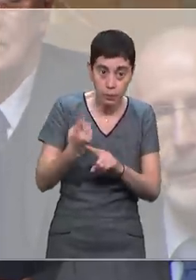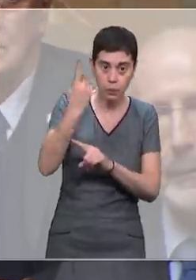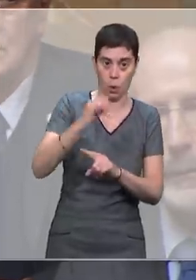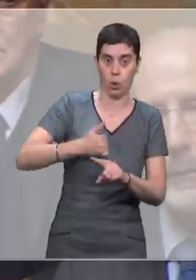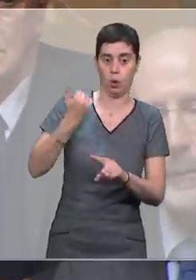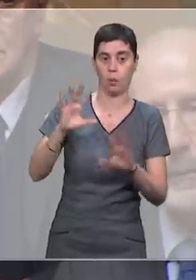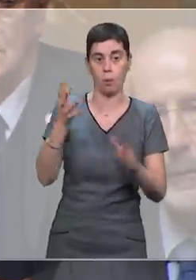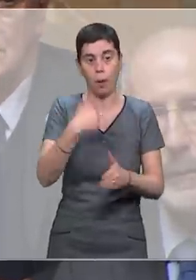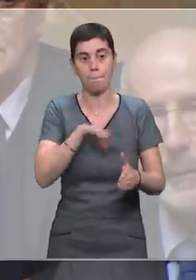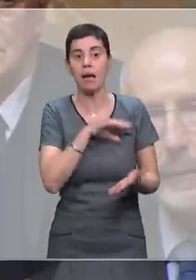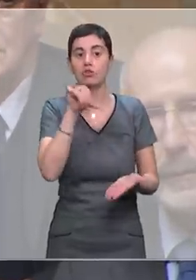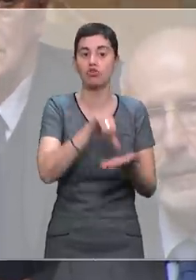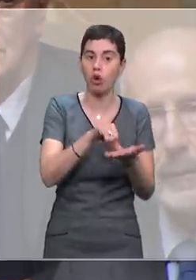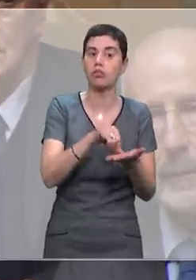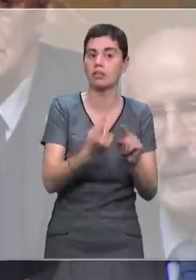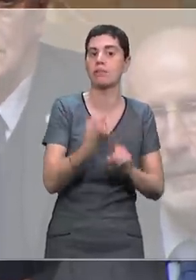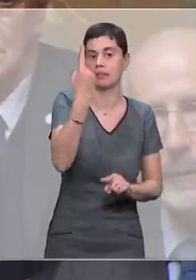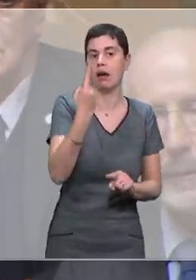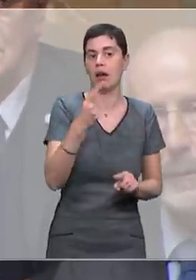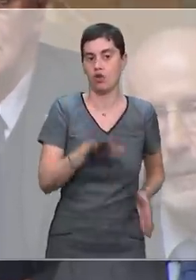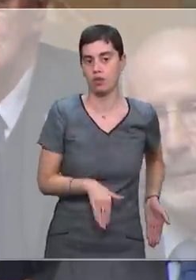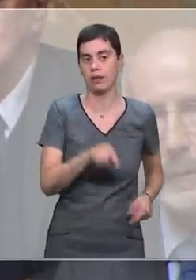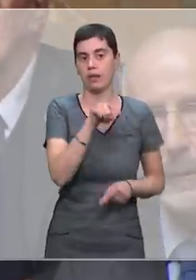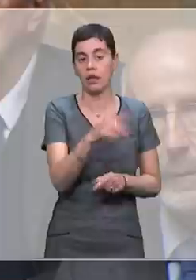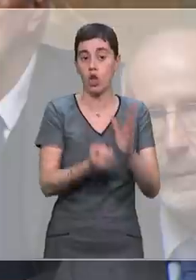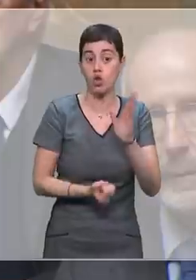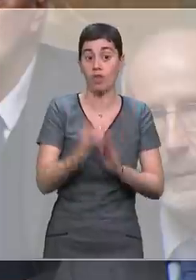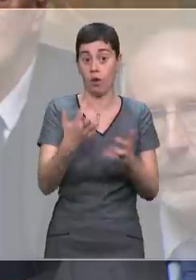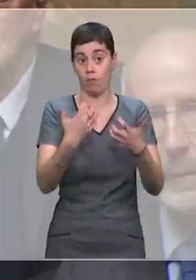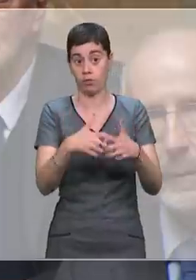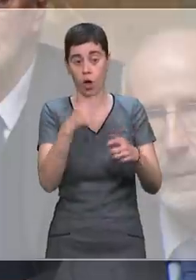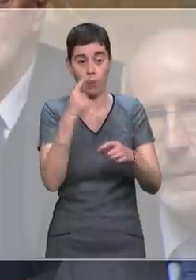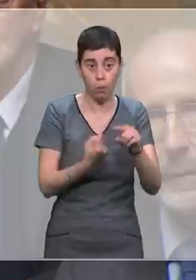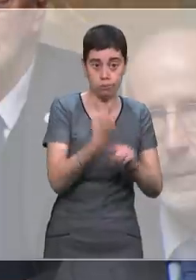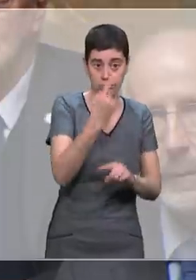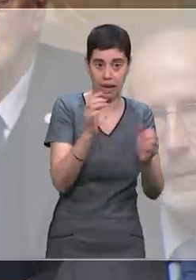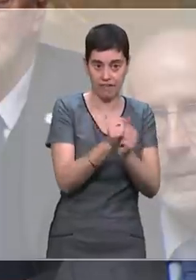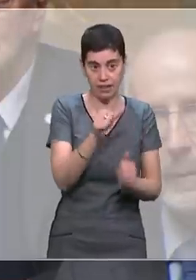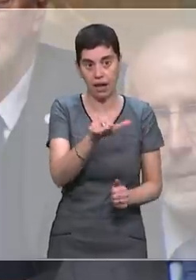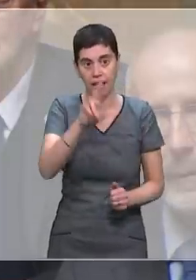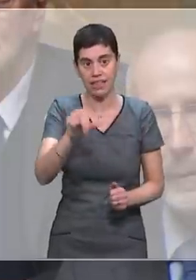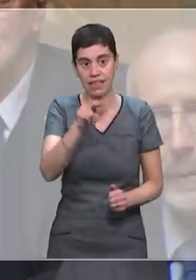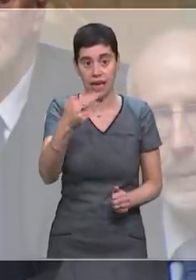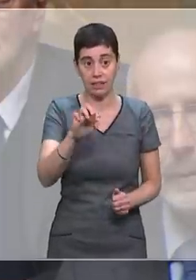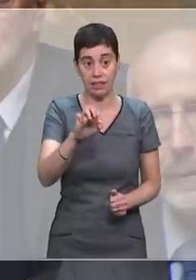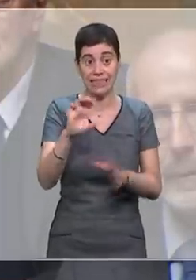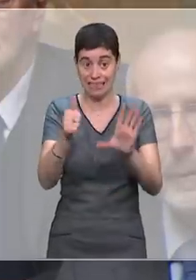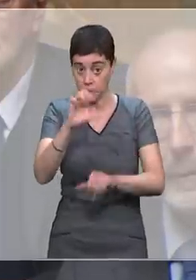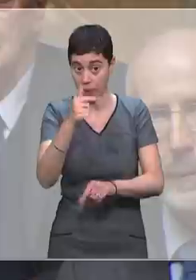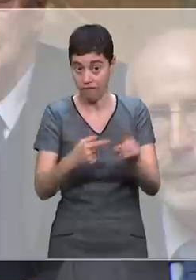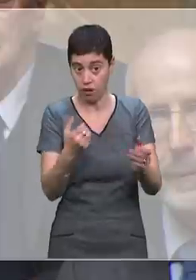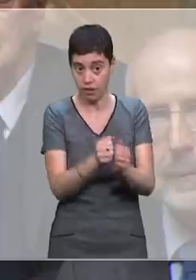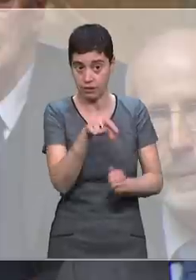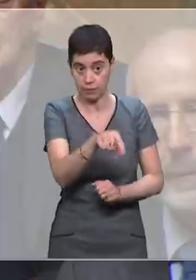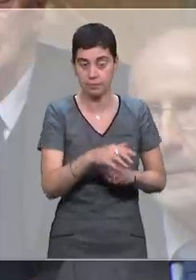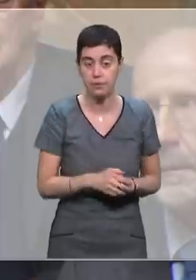grâce au Centre spatial guyanais et à une nouvelle génération de lanceurs dont Ariane 6 ouvrira la voie. Cette souveraineté a un coût dont nous ne